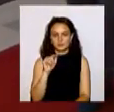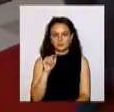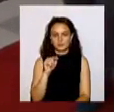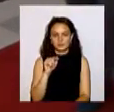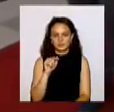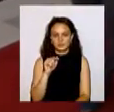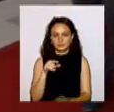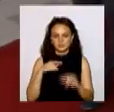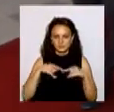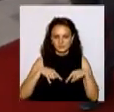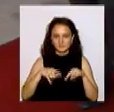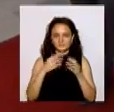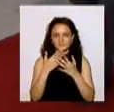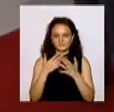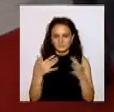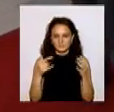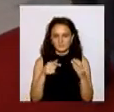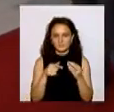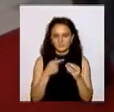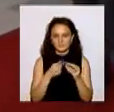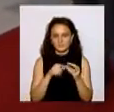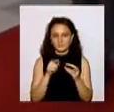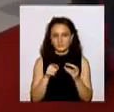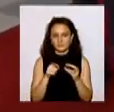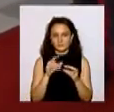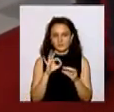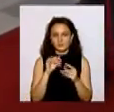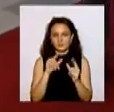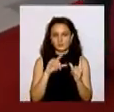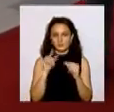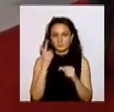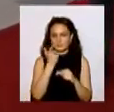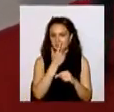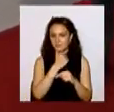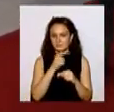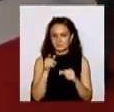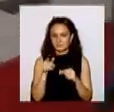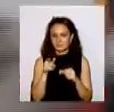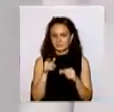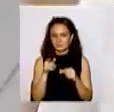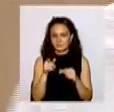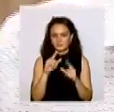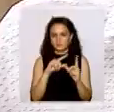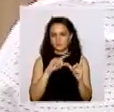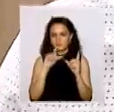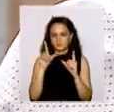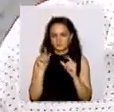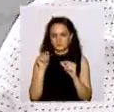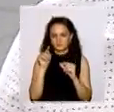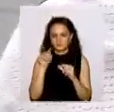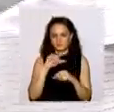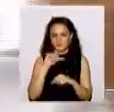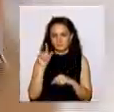ფილებს და ასე ვთქვათ სხვადასხვა პროდუქციას აწარმოებს, და სწორედ ამიტომ ოთარი მიემგზავრება ესპანეთში პერონდას ვორკშოპზე, სადაც შეისწავლოს ყველაფერს